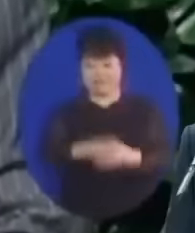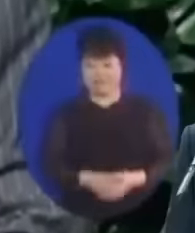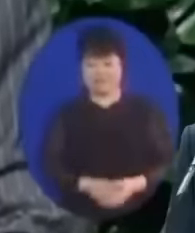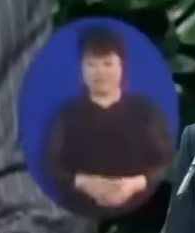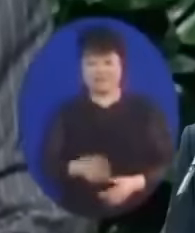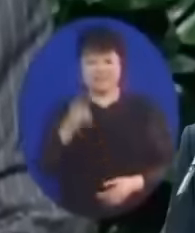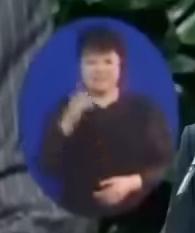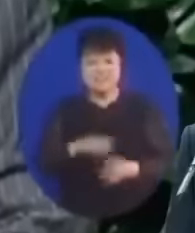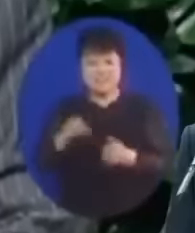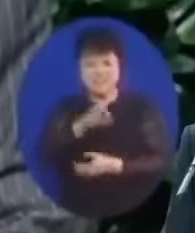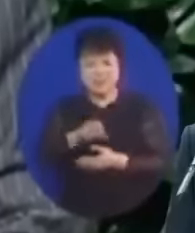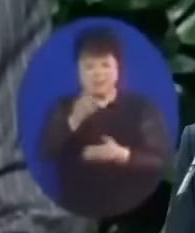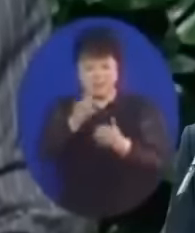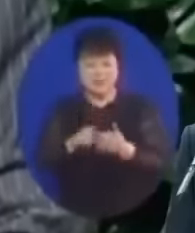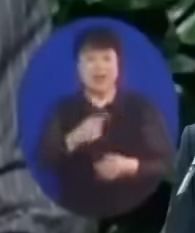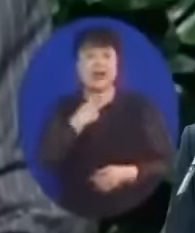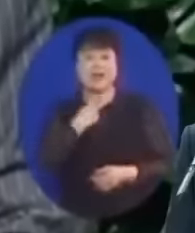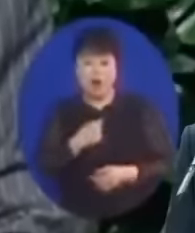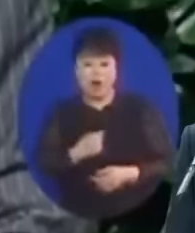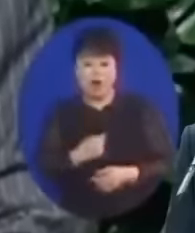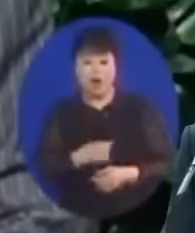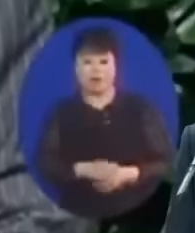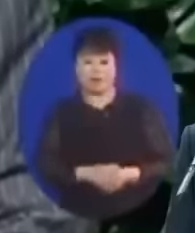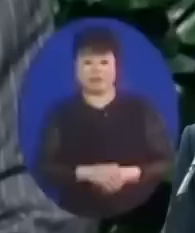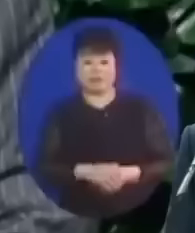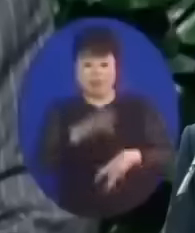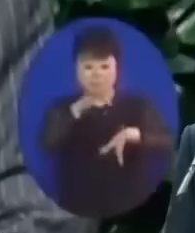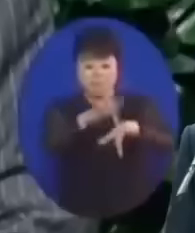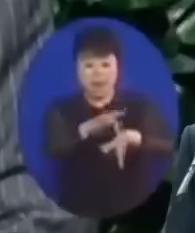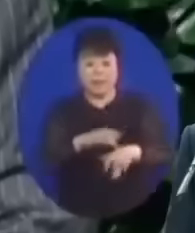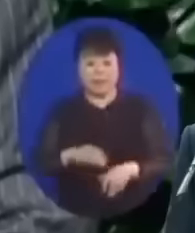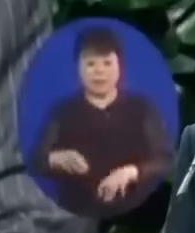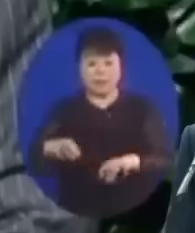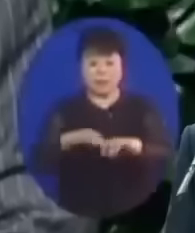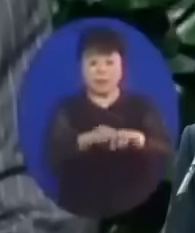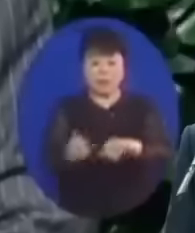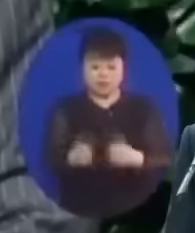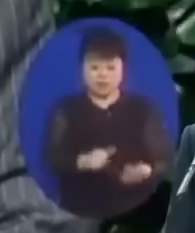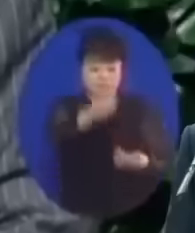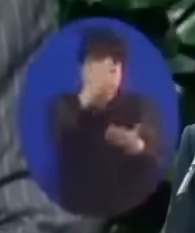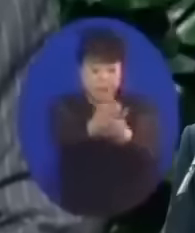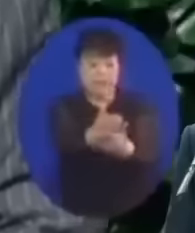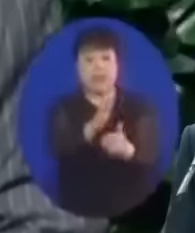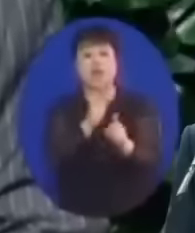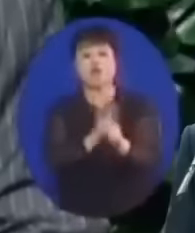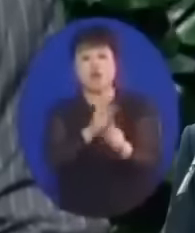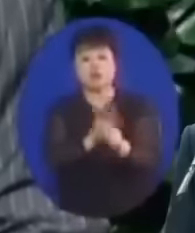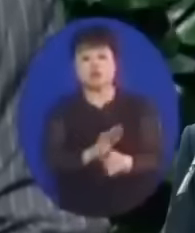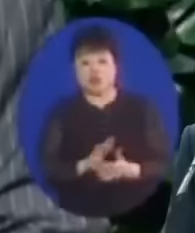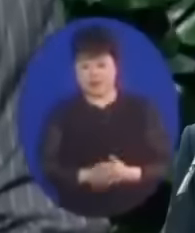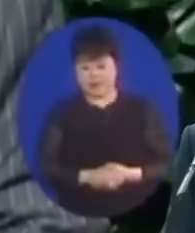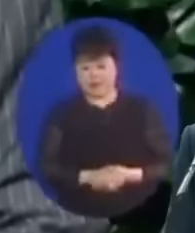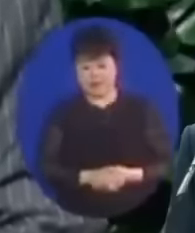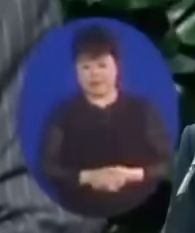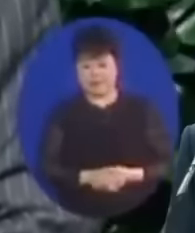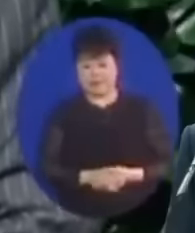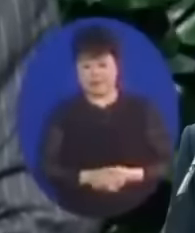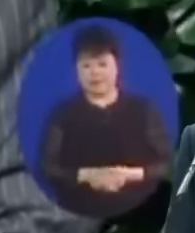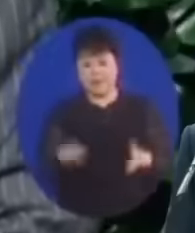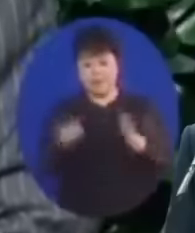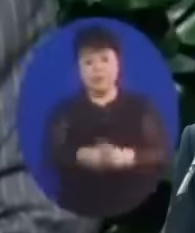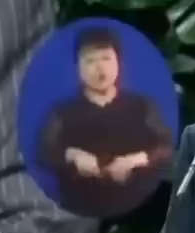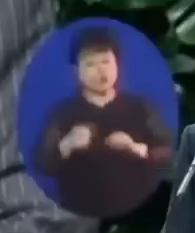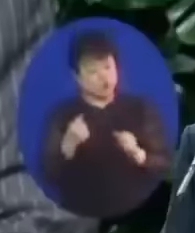네가 시험과 환난 당하는 것은 마귀의 공격을 받아서 죽지 않게 만들기 위해서 그렇게 하는 것이다.